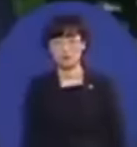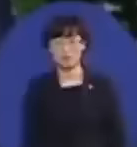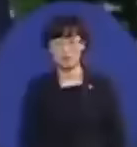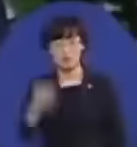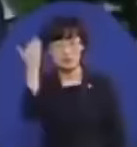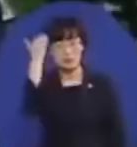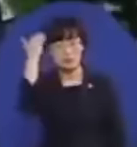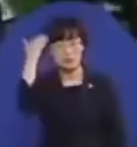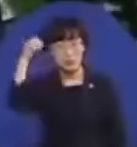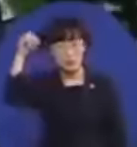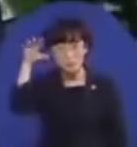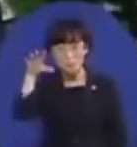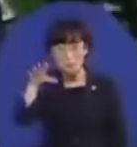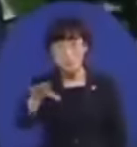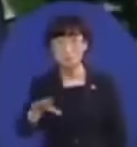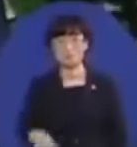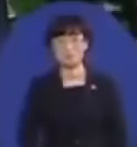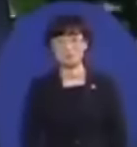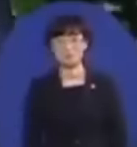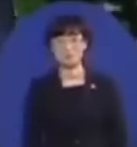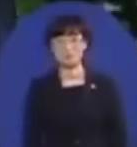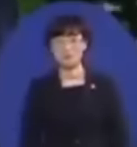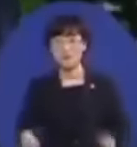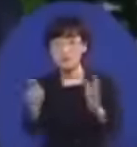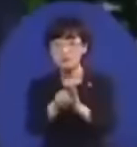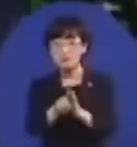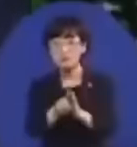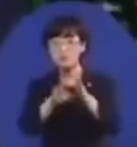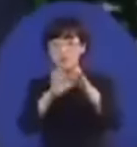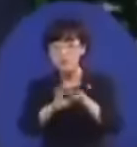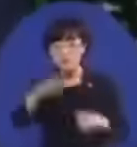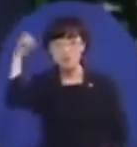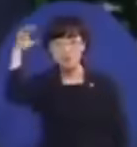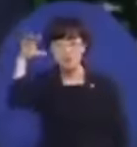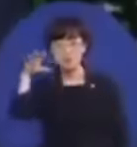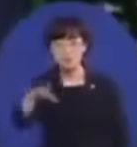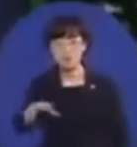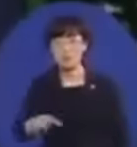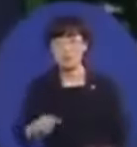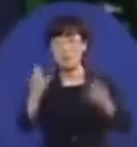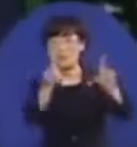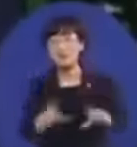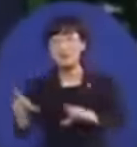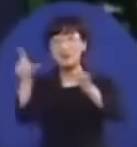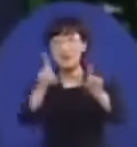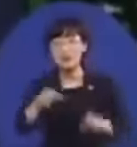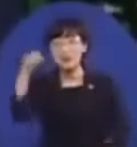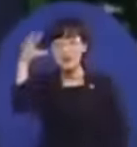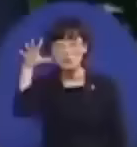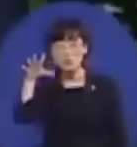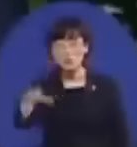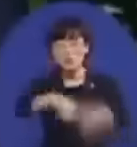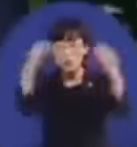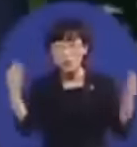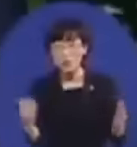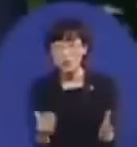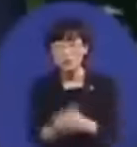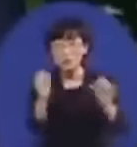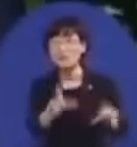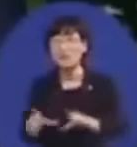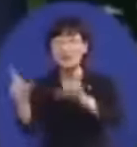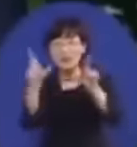지적인 빛, 믿음의 빛, 생활의 빛, 모든